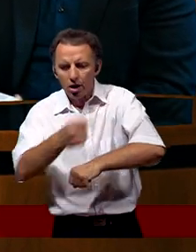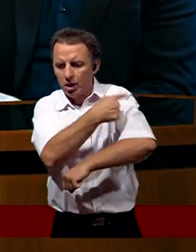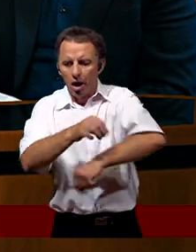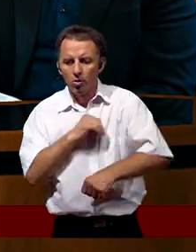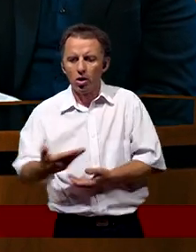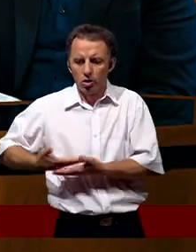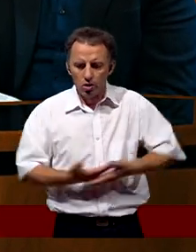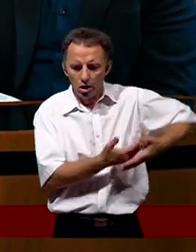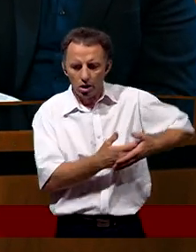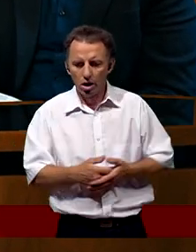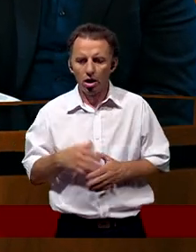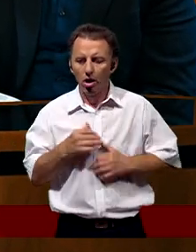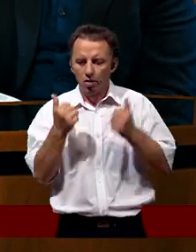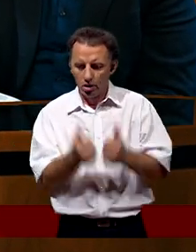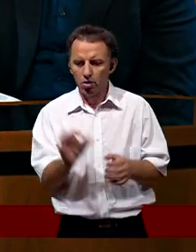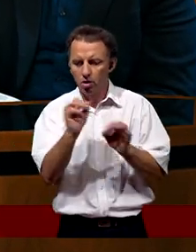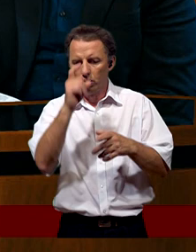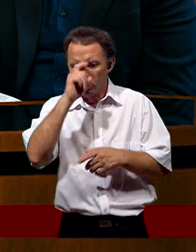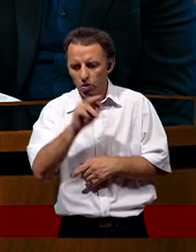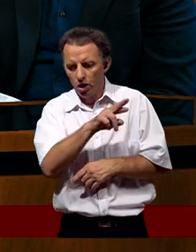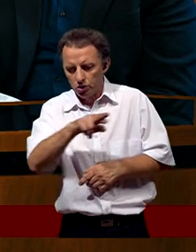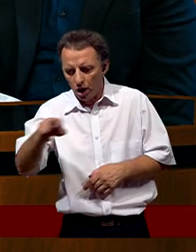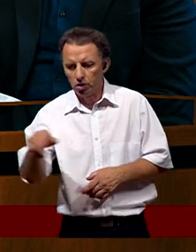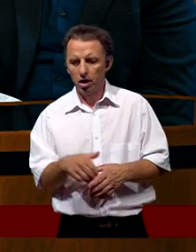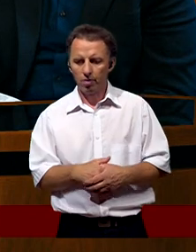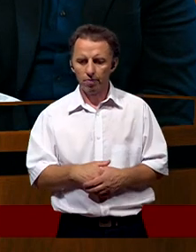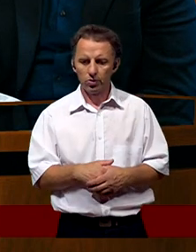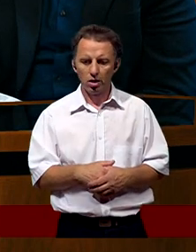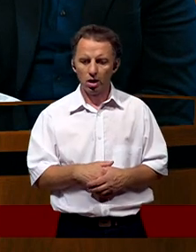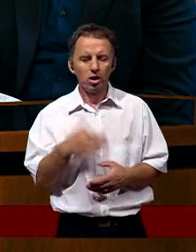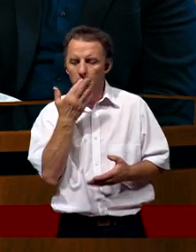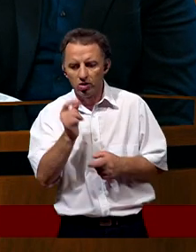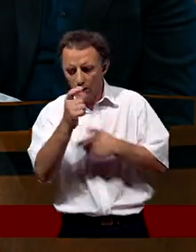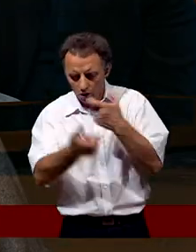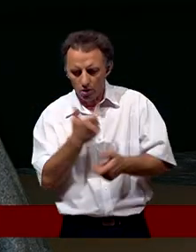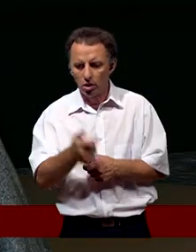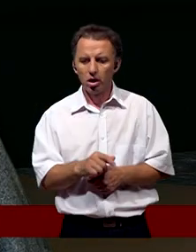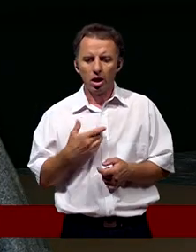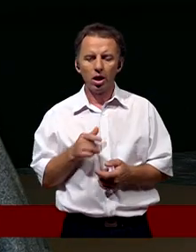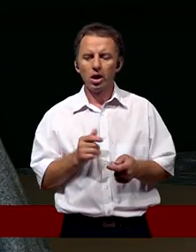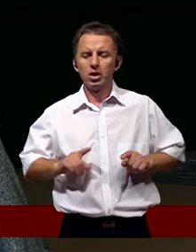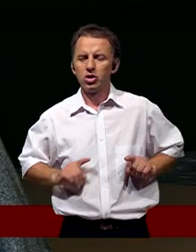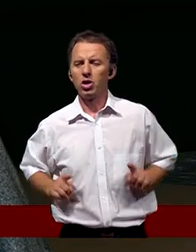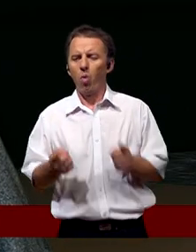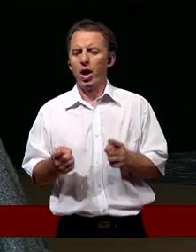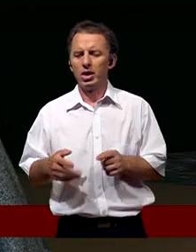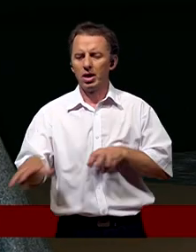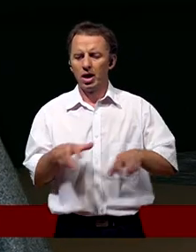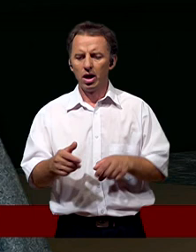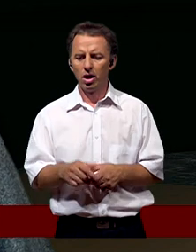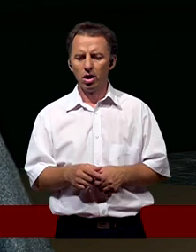zrani moje dziecko, to naprawdę jestem w stanie zrobić bardzo złe rzeczy. I nie mówię, że robię, ale ten pierwszy odruch, to,